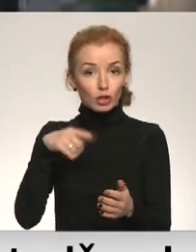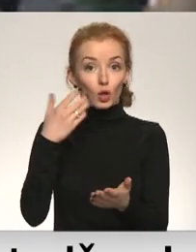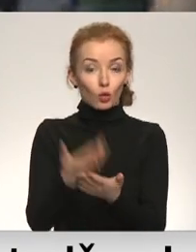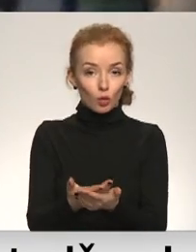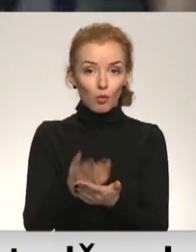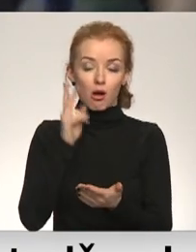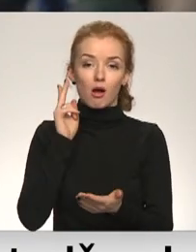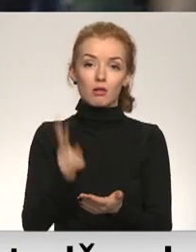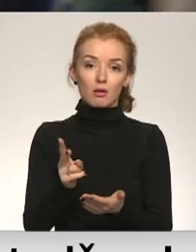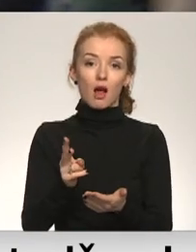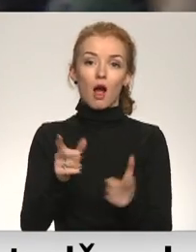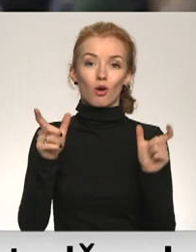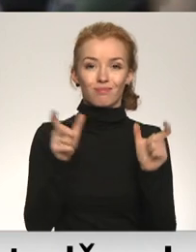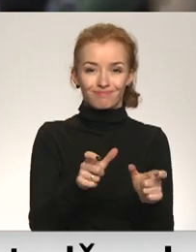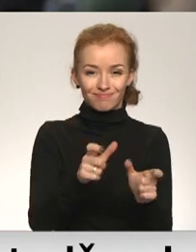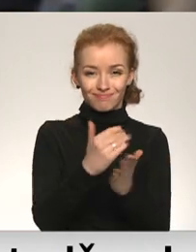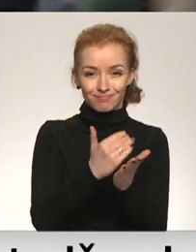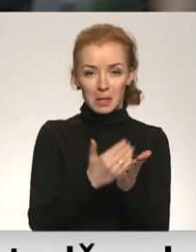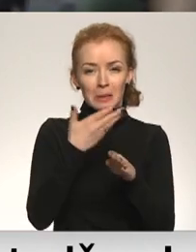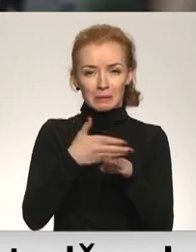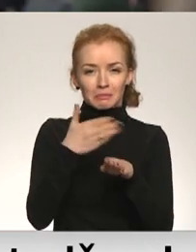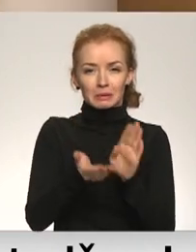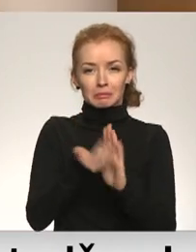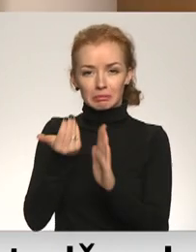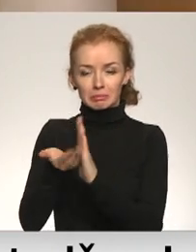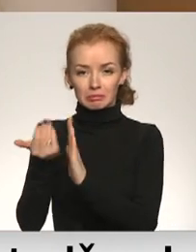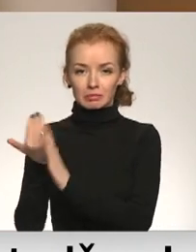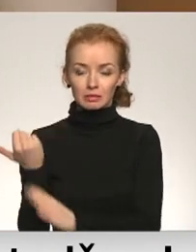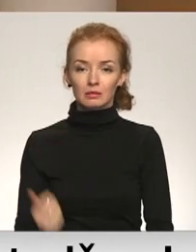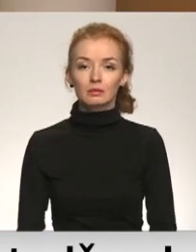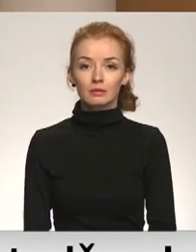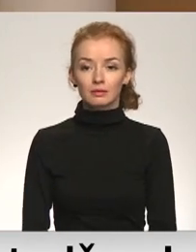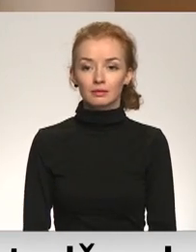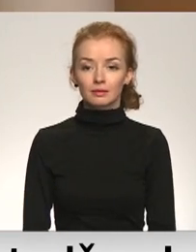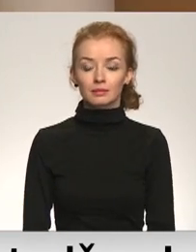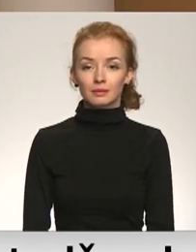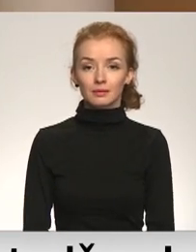Covidu saistīto ierobežojumu pakāpeniskai atcelšanai.